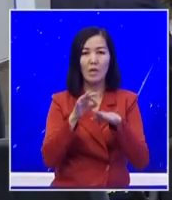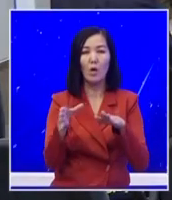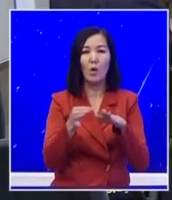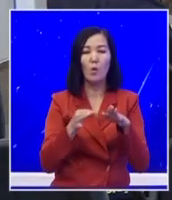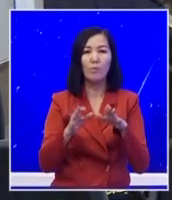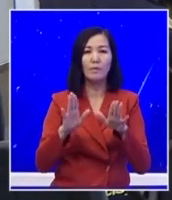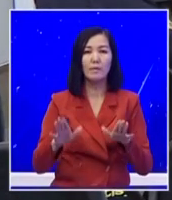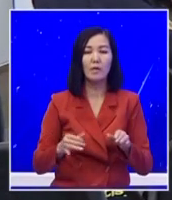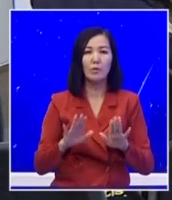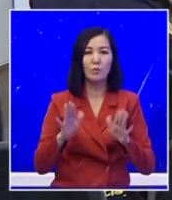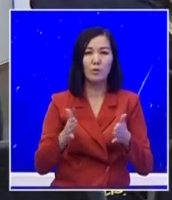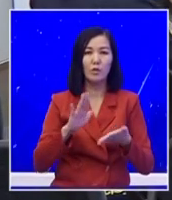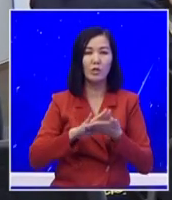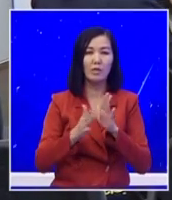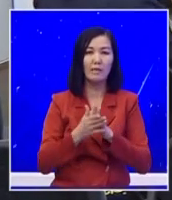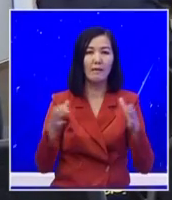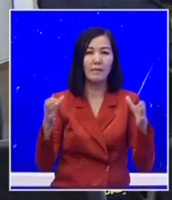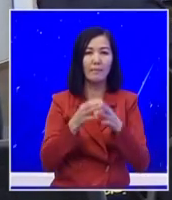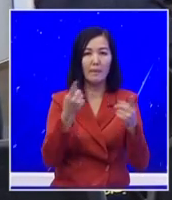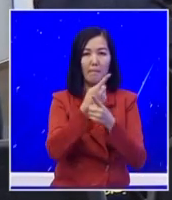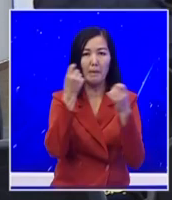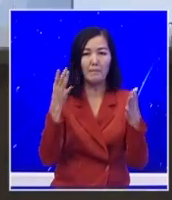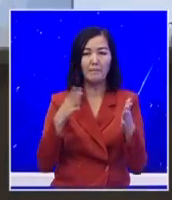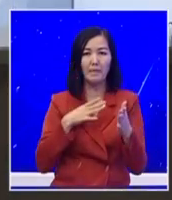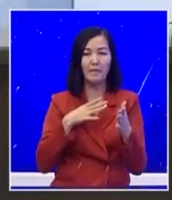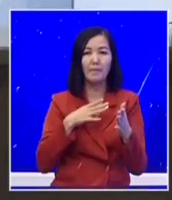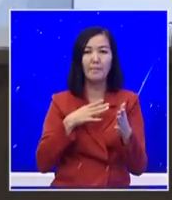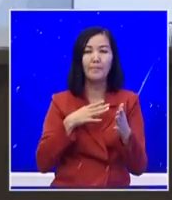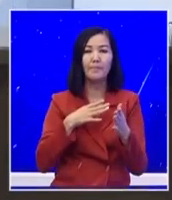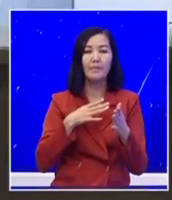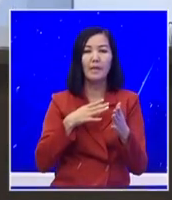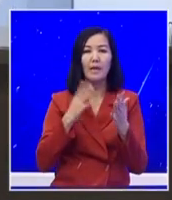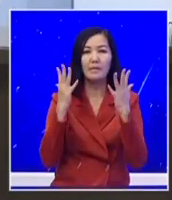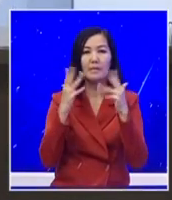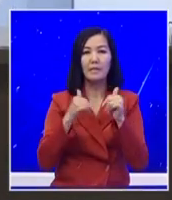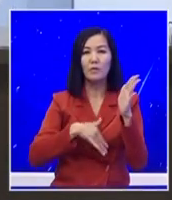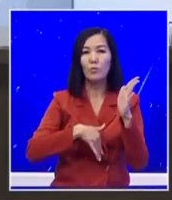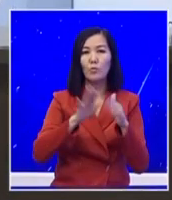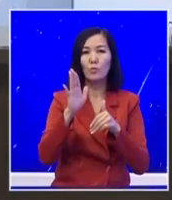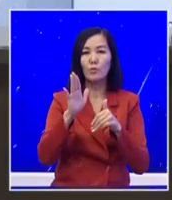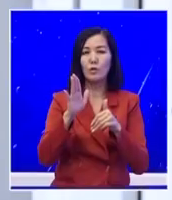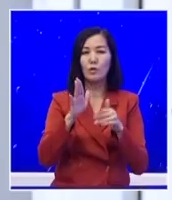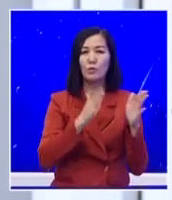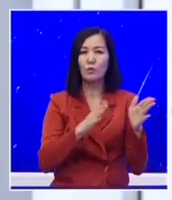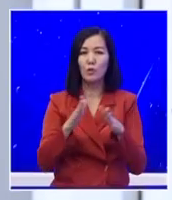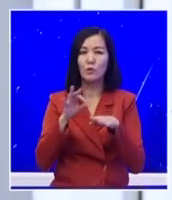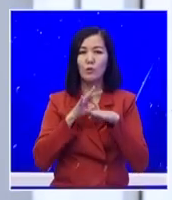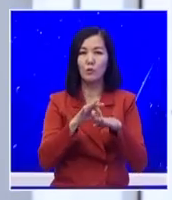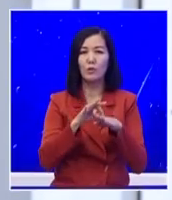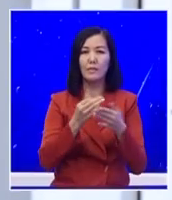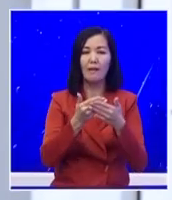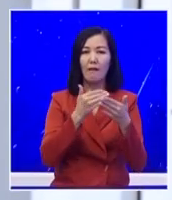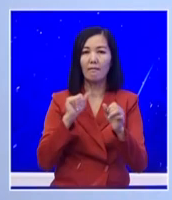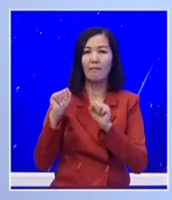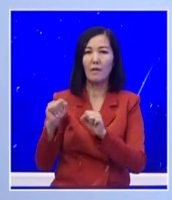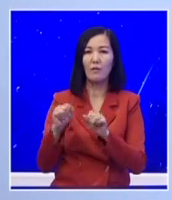төтенше жағдайлар департаменті өкілдері мәлімдеді. Статистиканың жақсаруын мамандар жүйелі түрде жүргізілген түсіндірме жұмыстарымен алдын алу